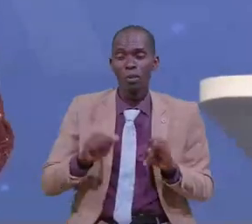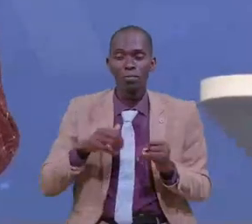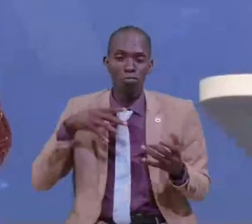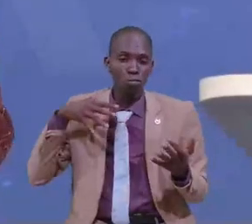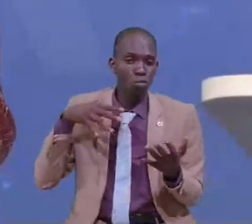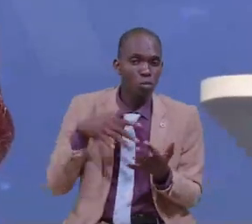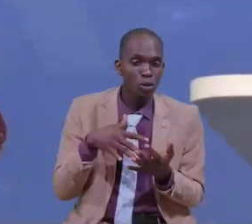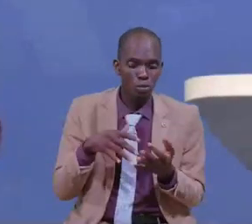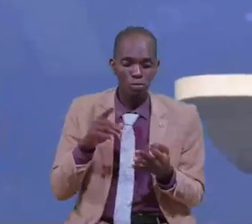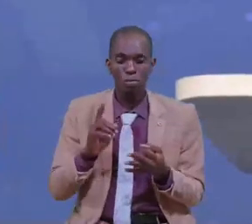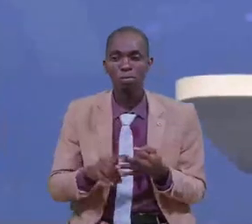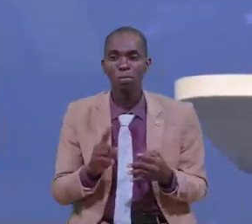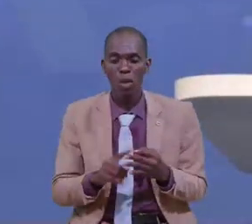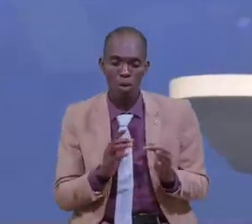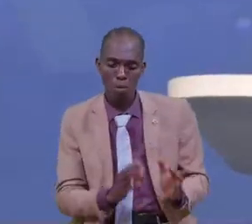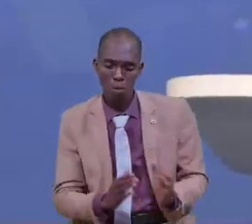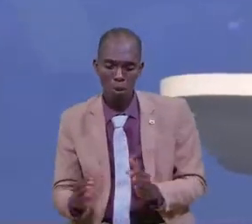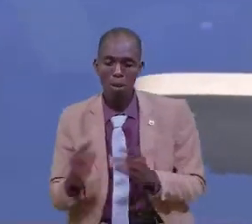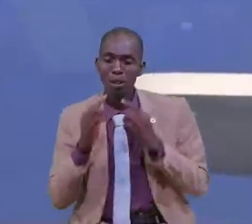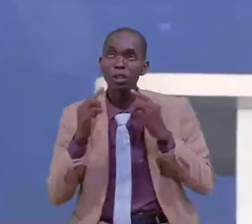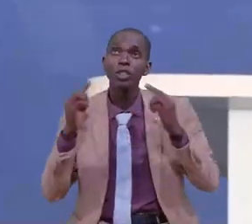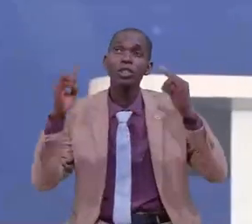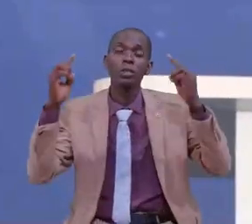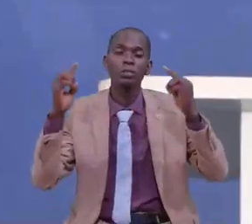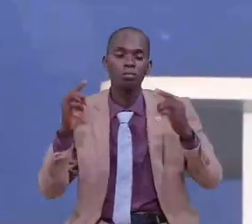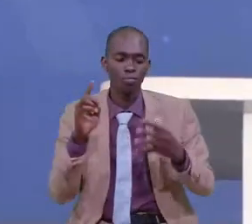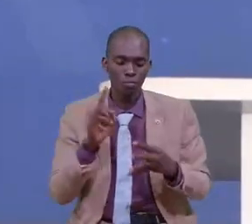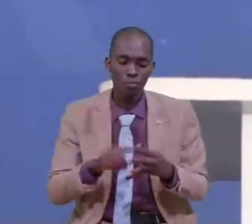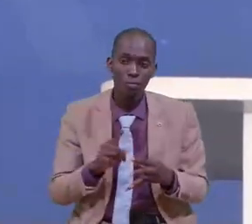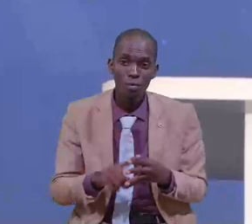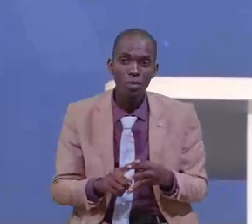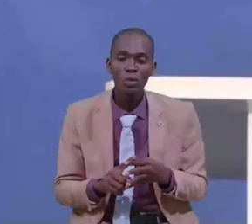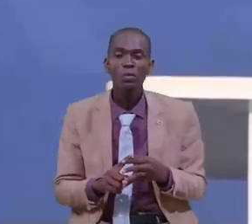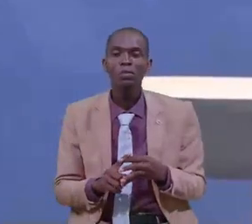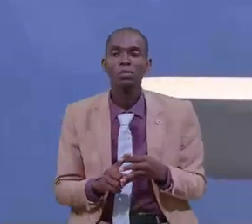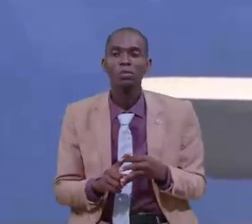des études profitables, le succès planifié,